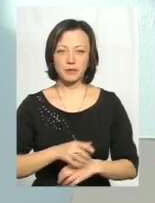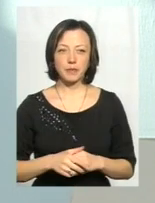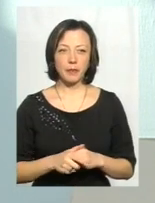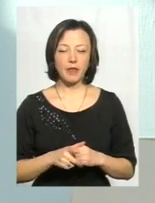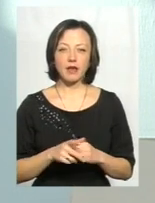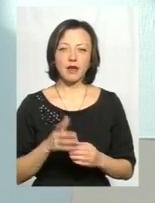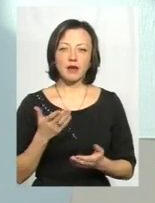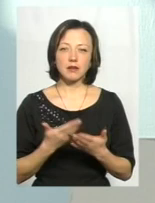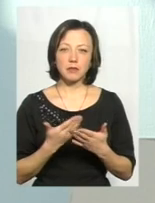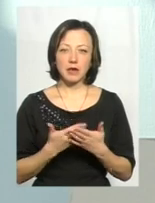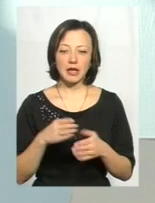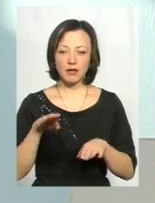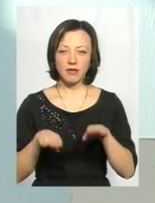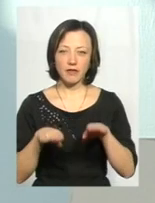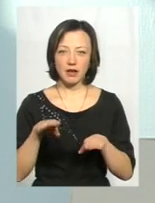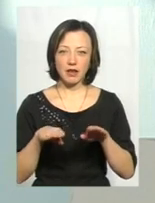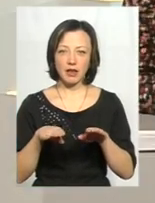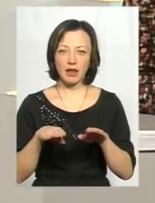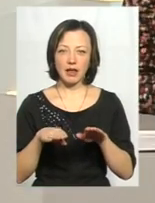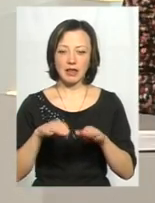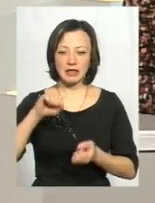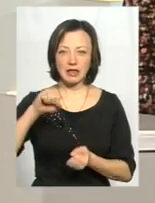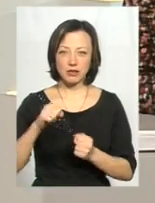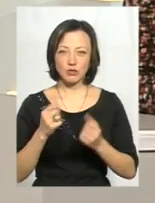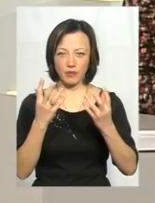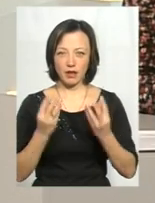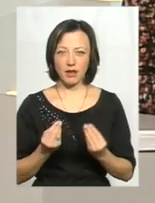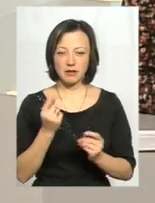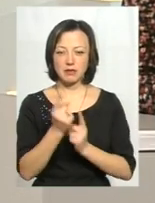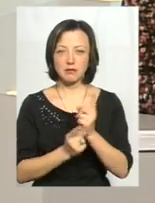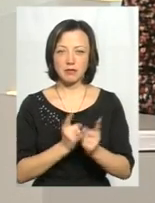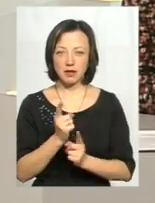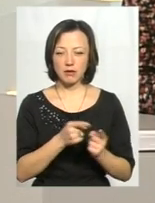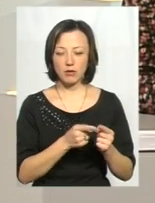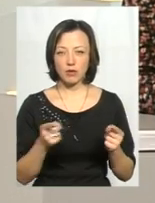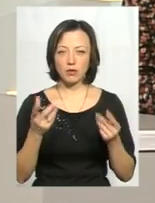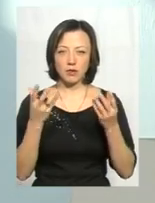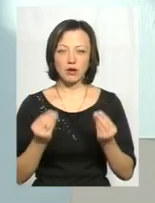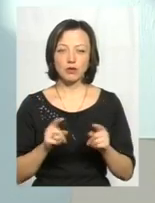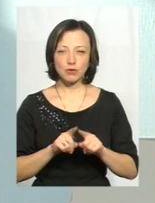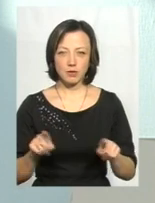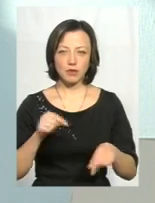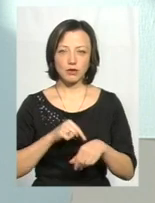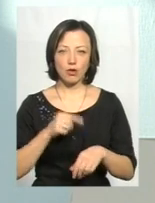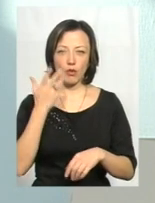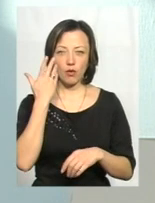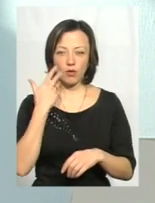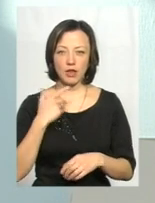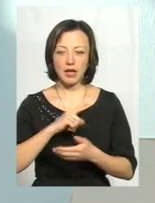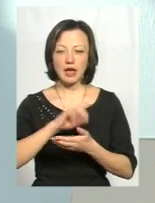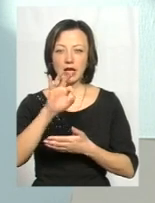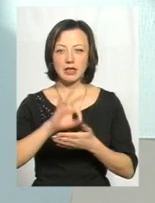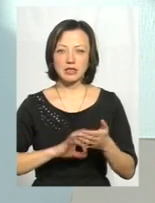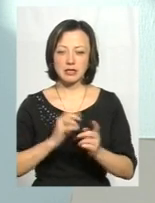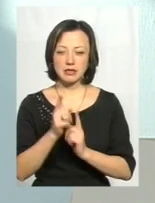незначні такі от коливання тиску, да, от протягом дня, коли йде переміни, да, вже протягом дня, то вони особливо відчуваються, коли йде різкі